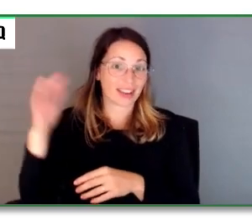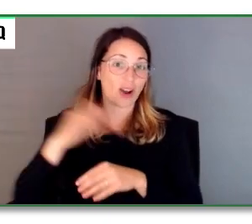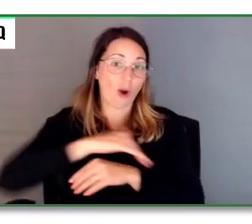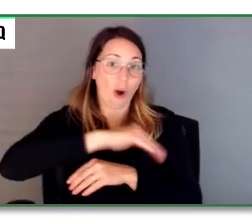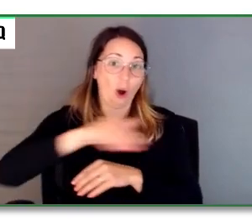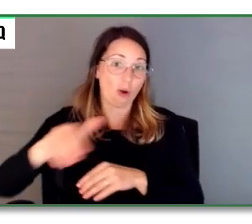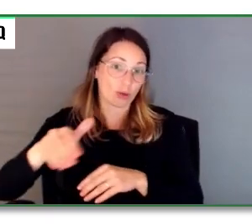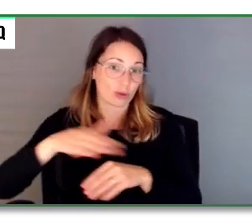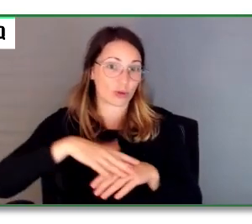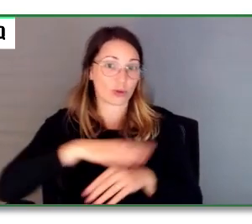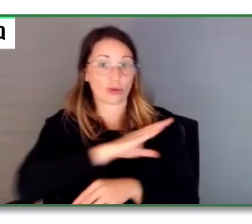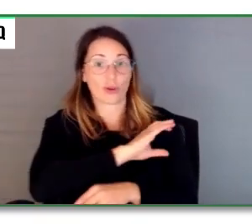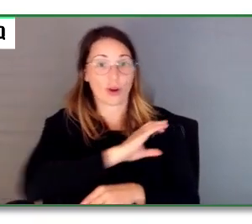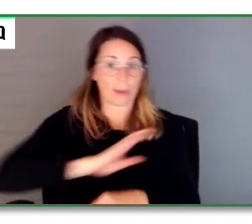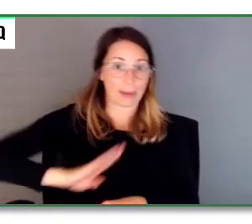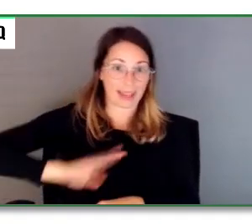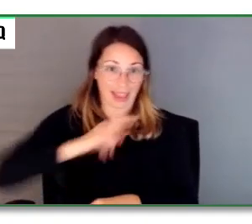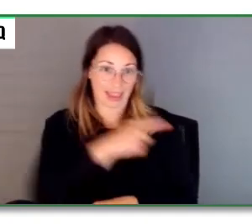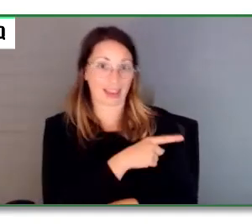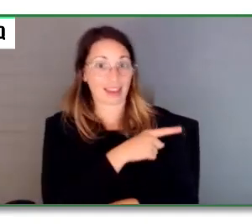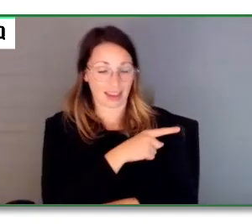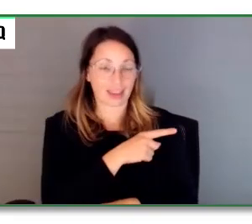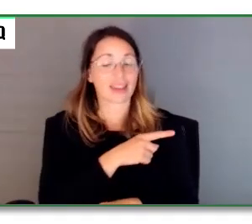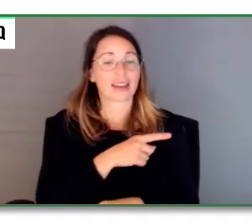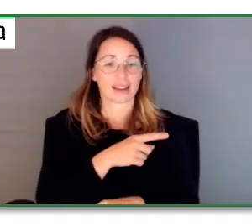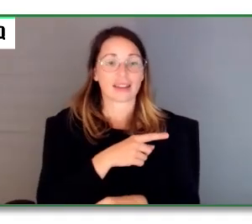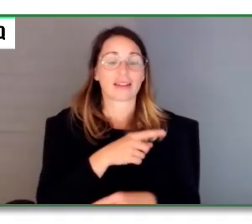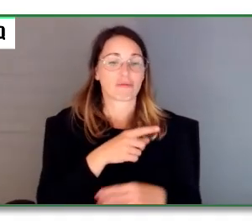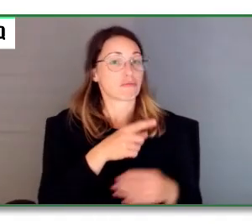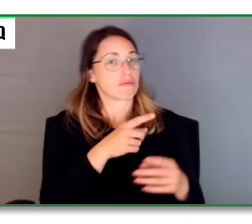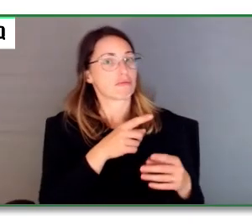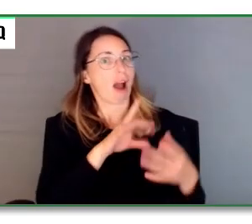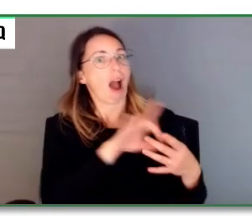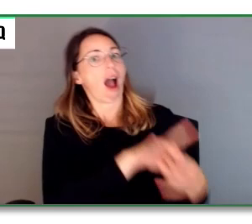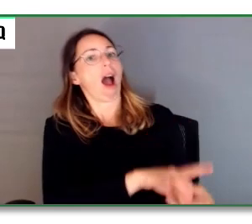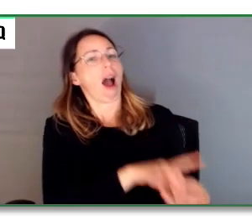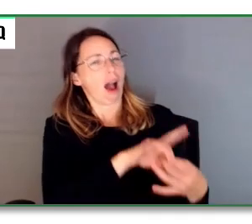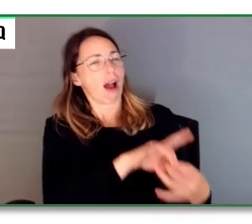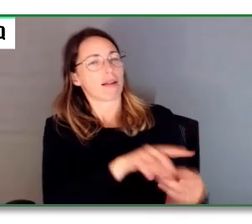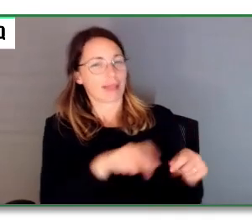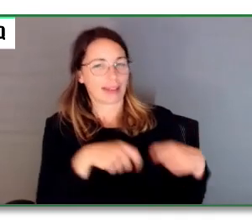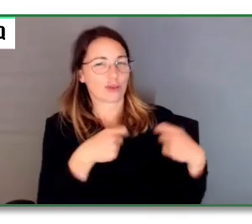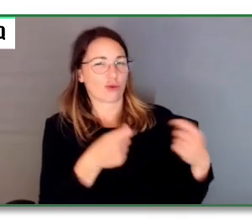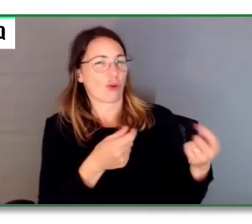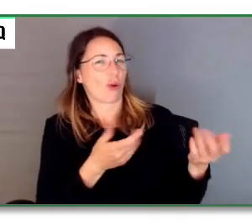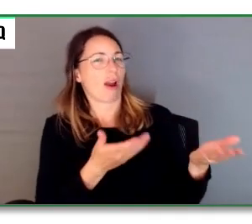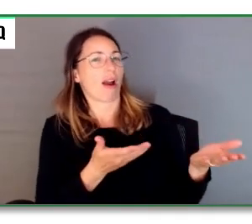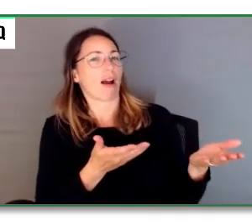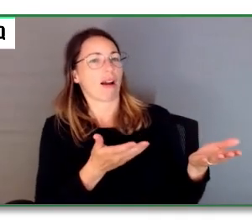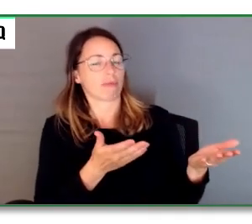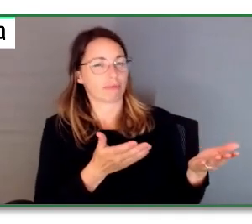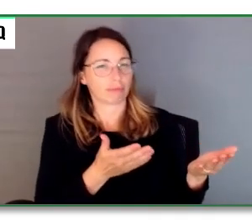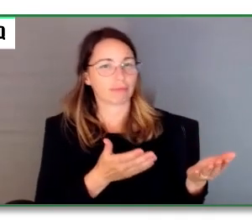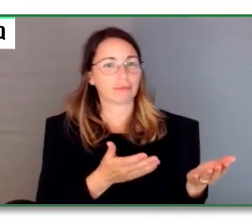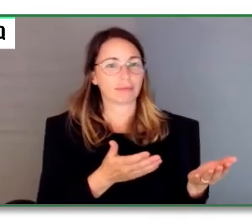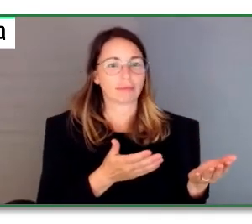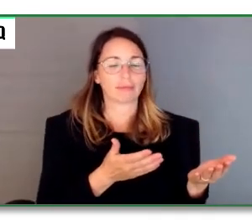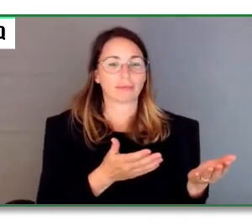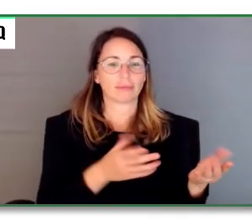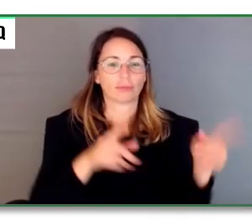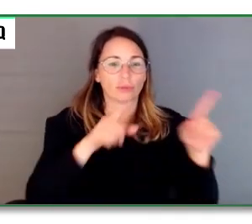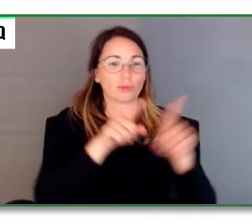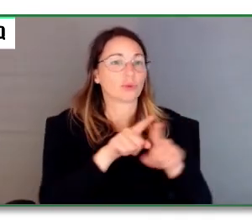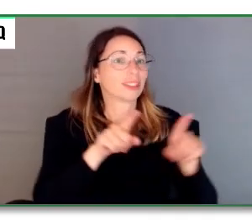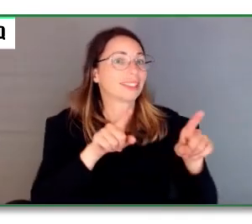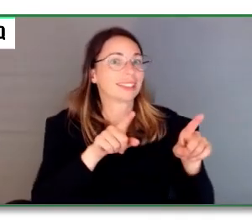donc, on se connecte à la nature. Voilà une expérience qu'on n'a pas